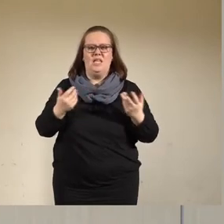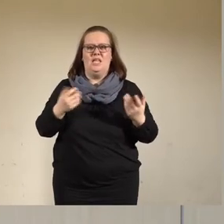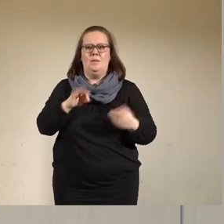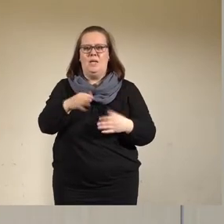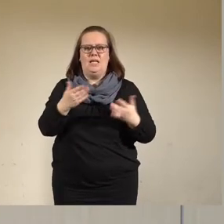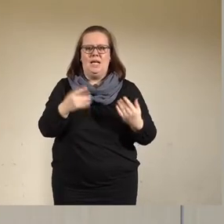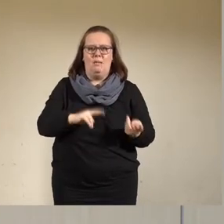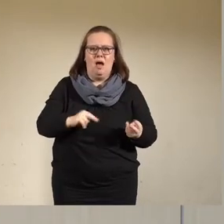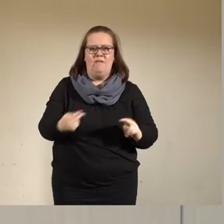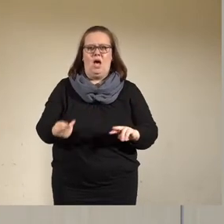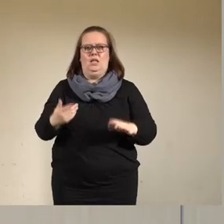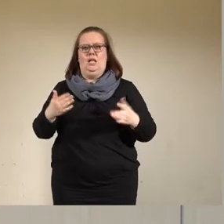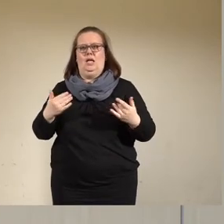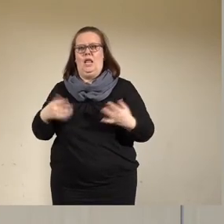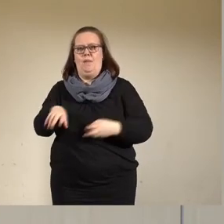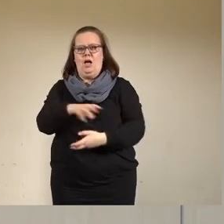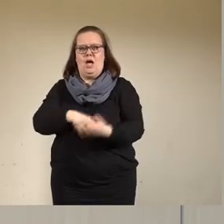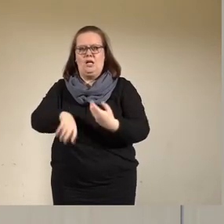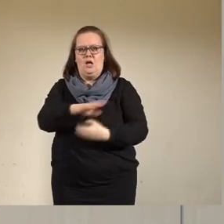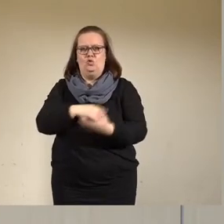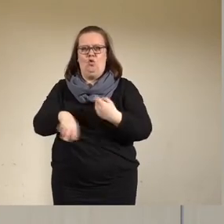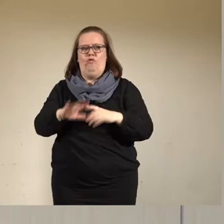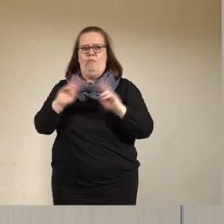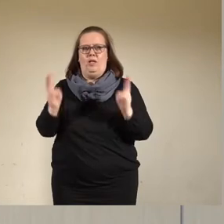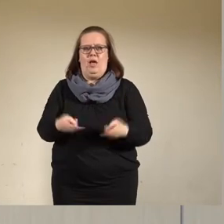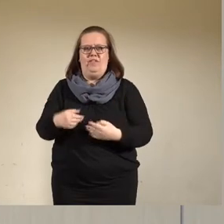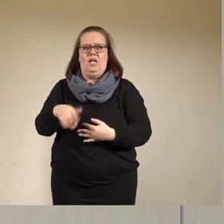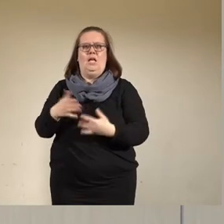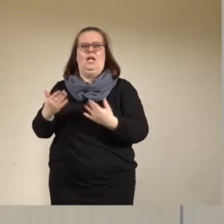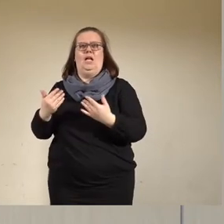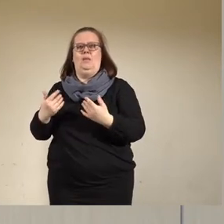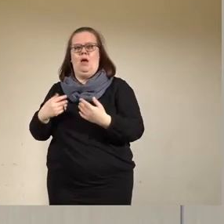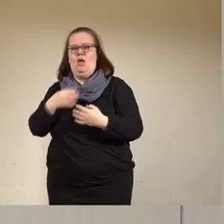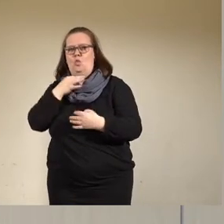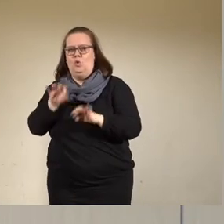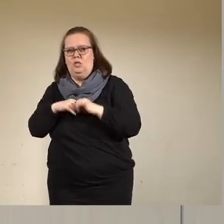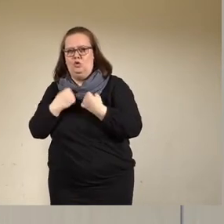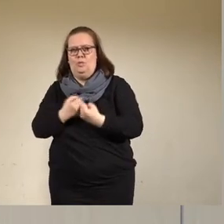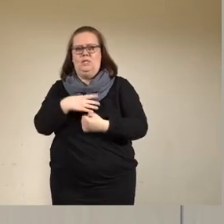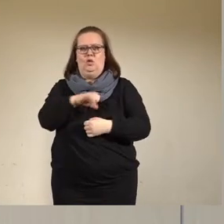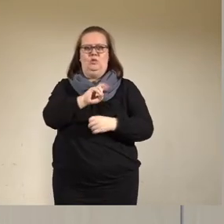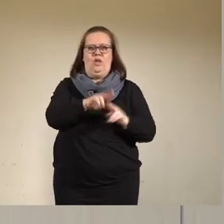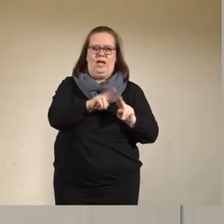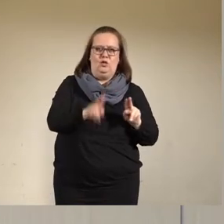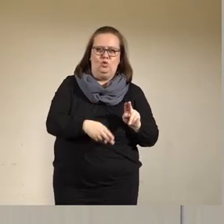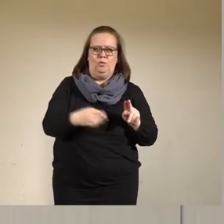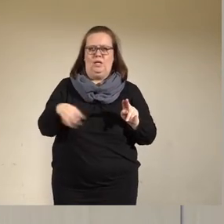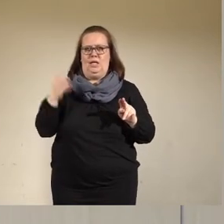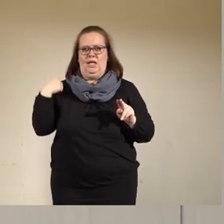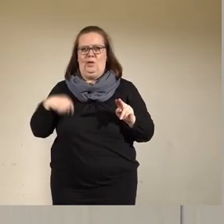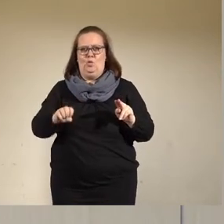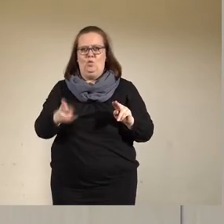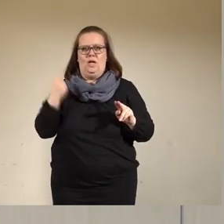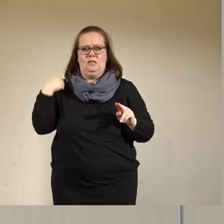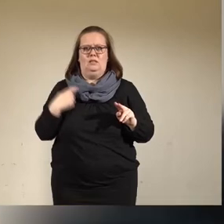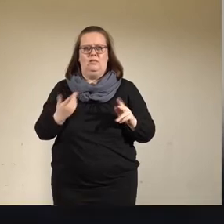mit Klimawandel, mit Klimakatastrophenbekämpfung, mit Klimanotstand, mit CO2-Reduktion, mit, die EU hat gerade eben vorgestern